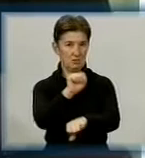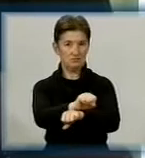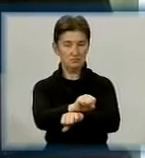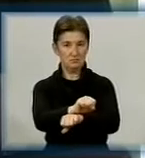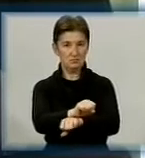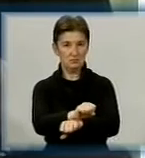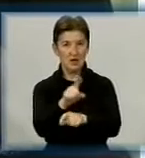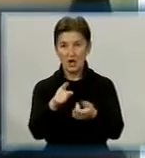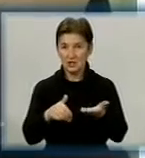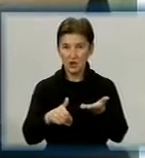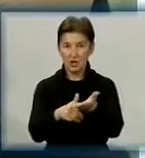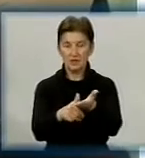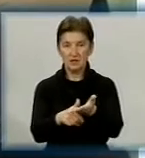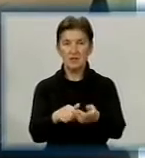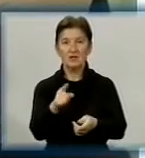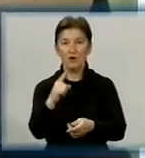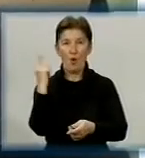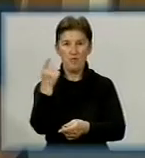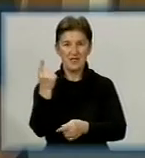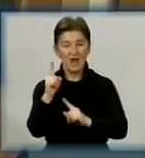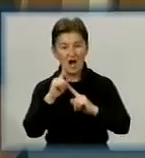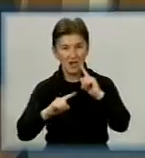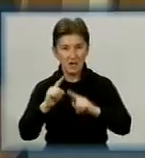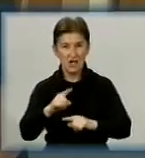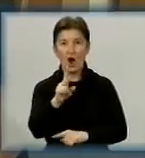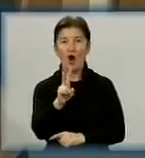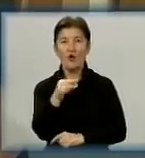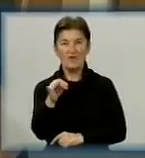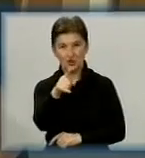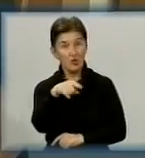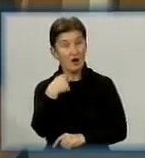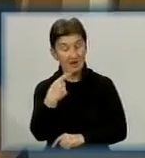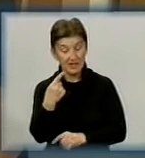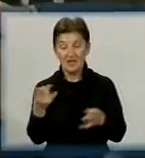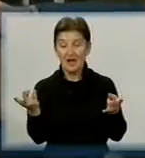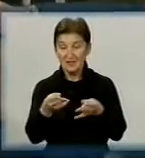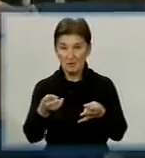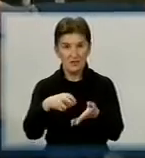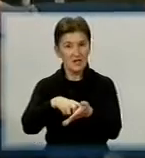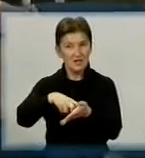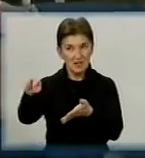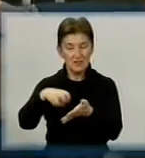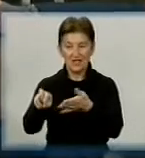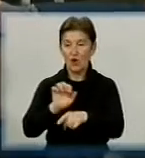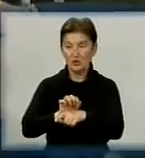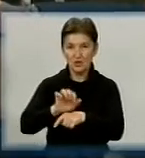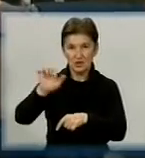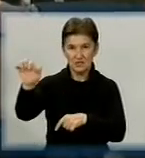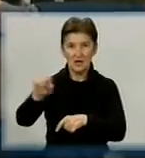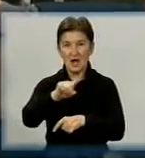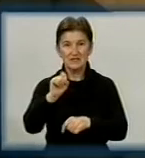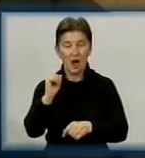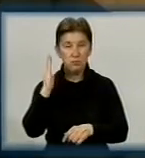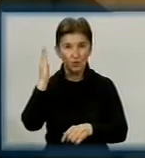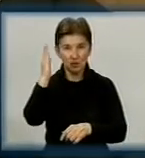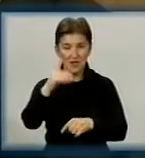Зарадити проблемі директор лікарні просив обласну раду. Її голова Микола Ковальчук говорить, необхідні листи і клопотання вже надіслали. За прогнозами,